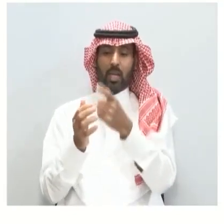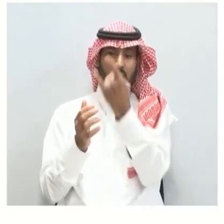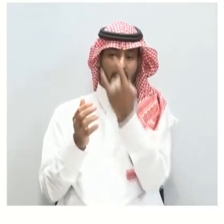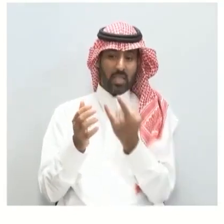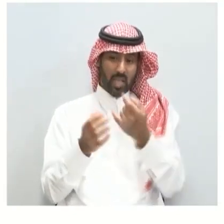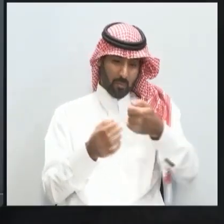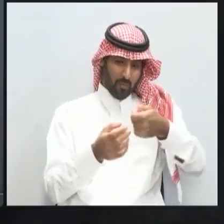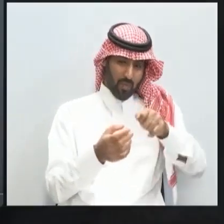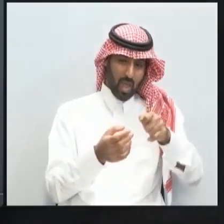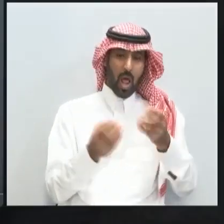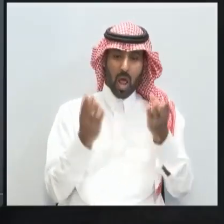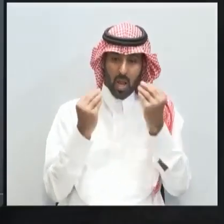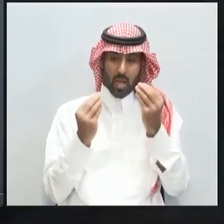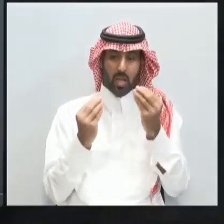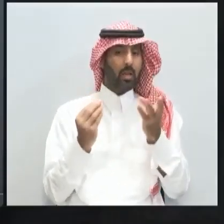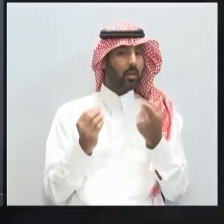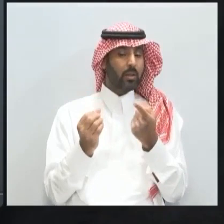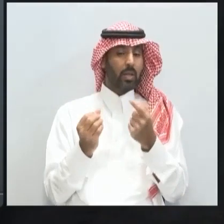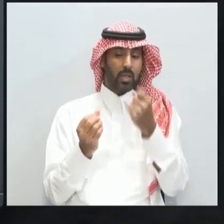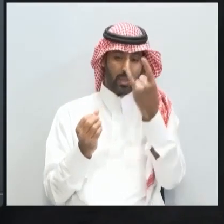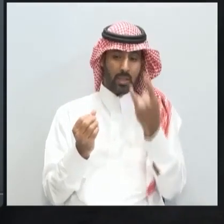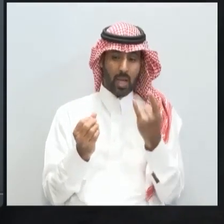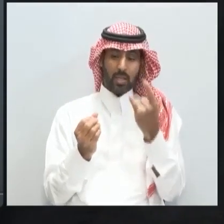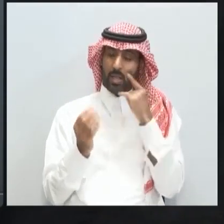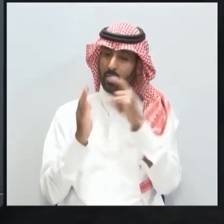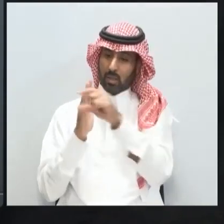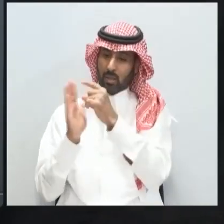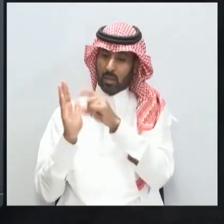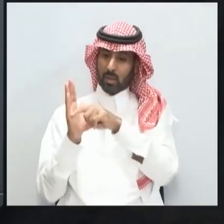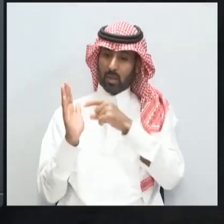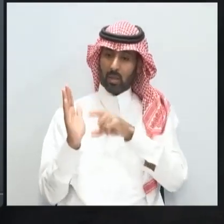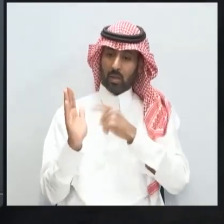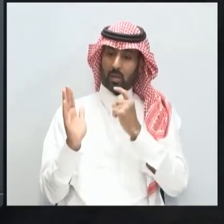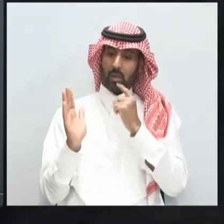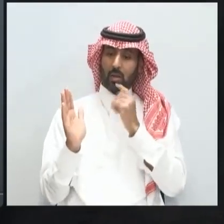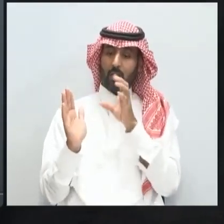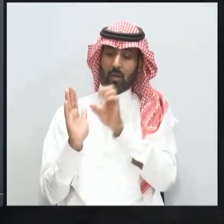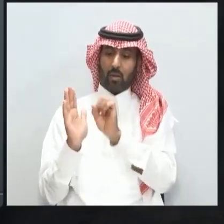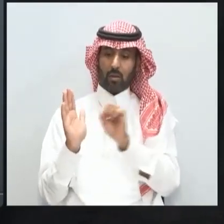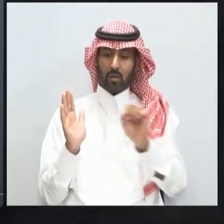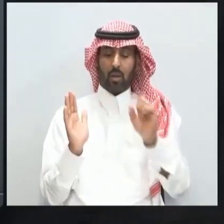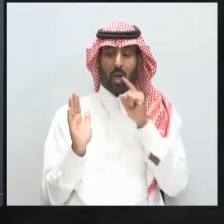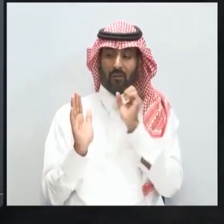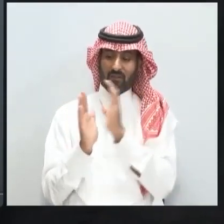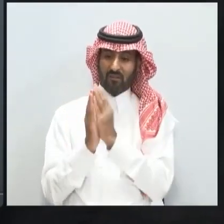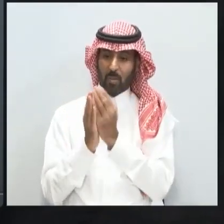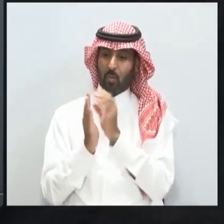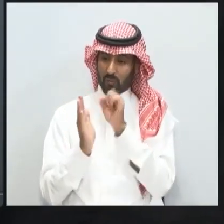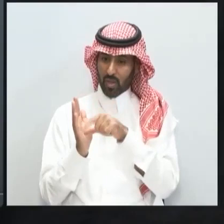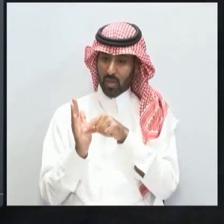العلم سنتطرق الان الى عشره عناوين هذه العشره عناوين في كل علم تكون